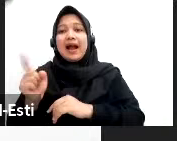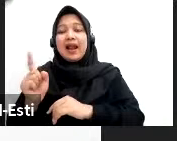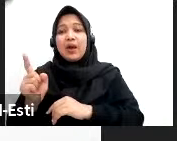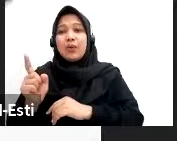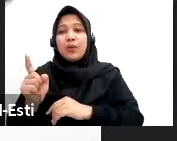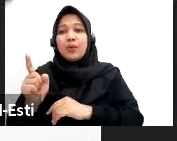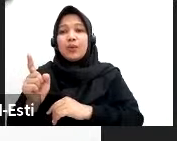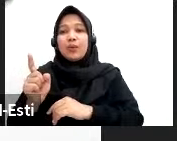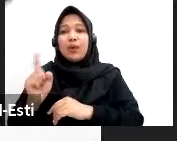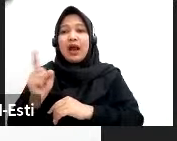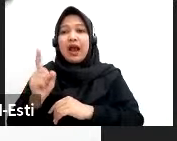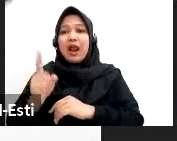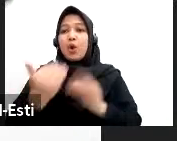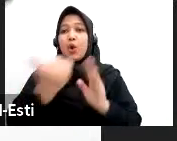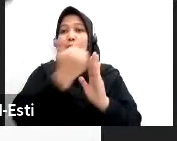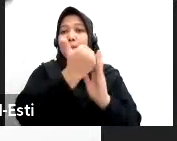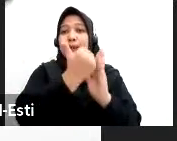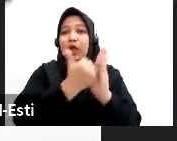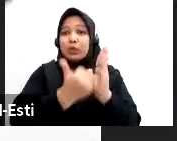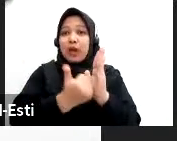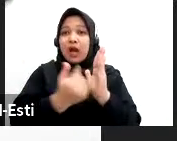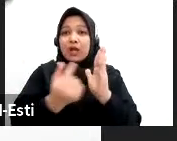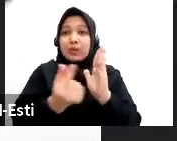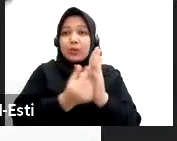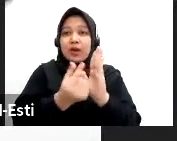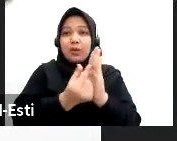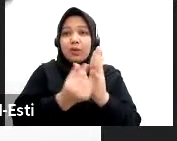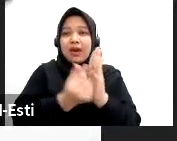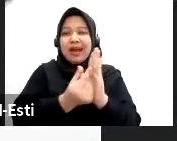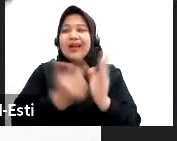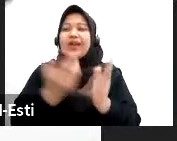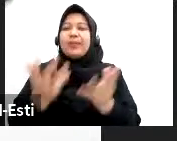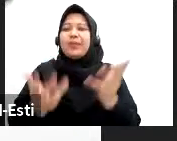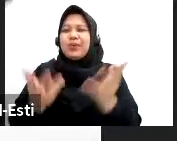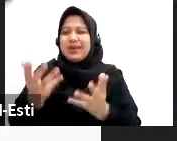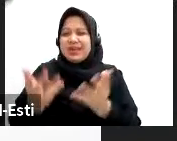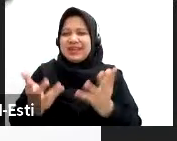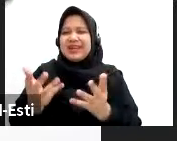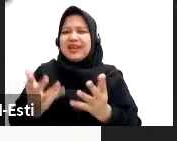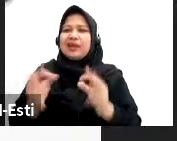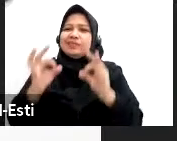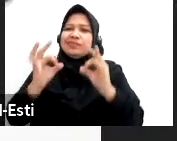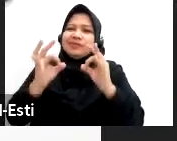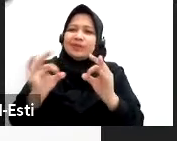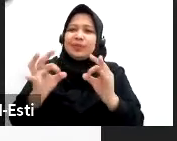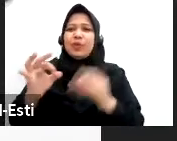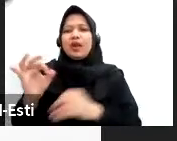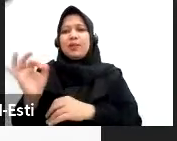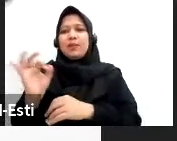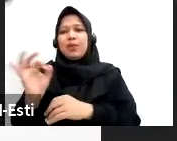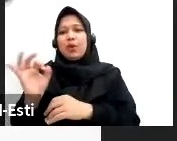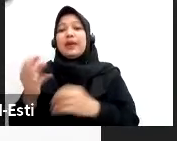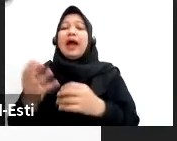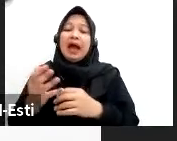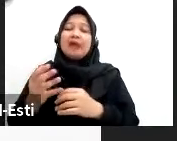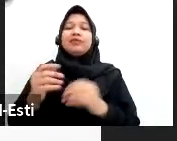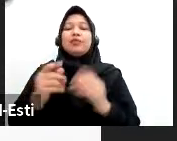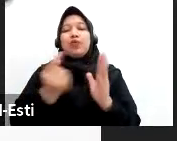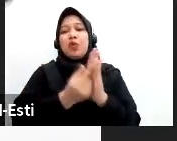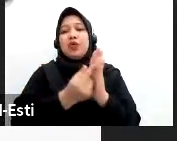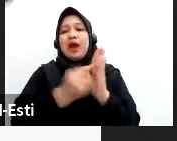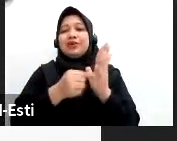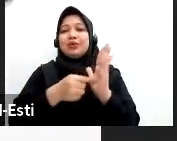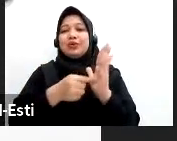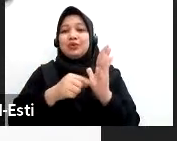perut peraturan perundang-undangan mungkin kurang sempurna disana-sini karena itu juga kuadran manusia